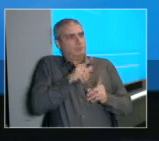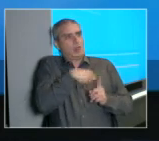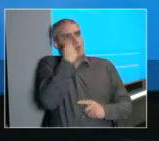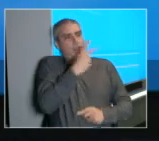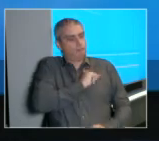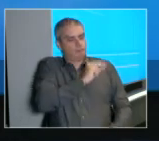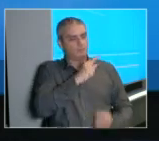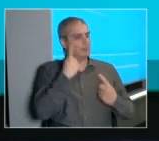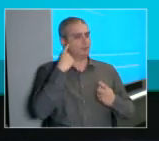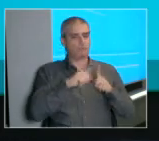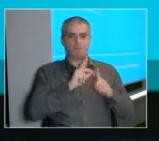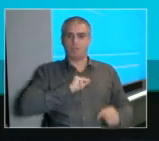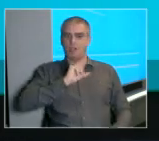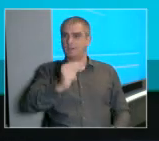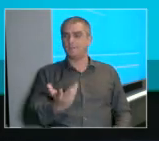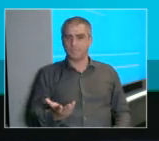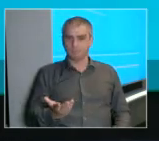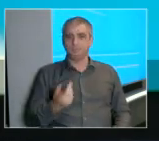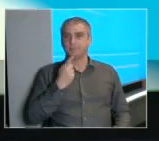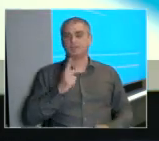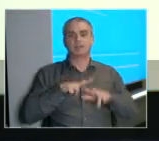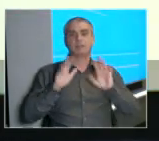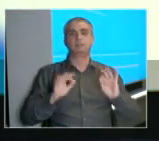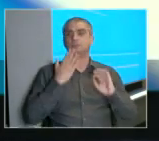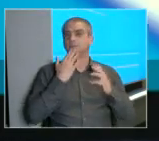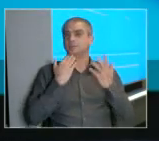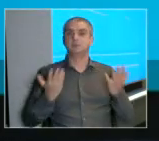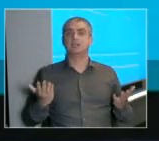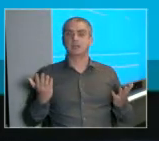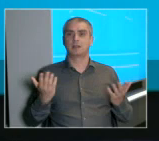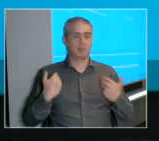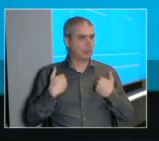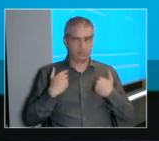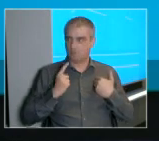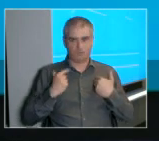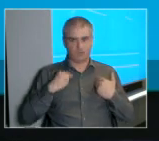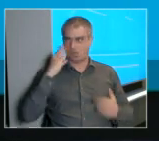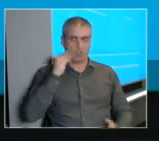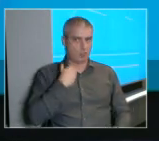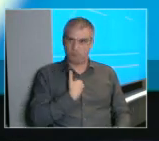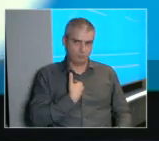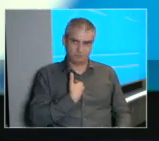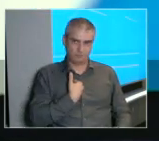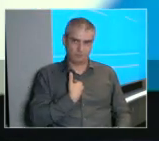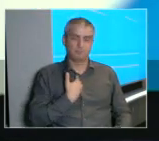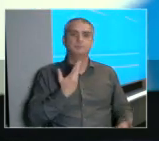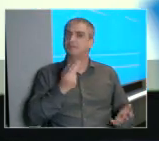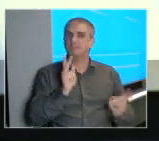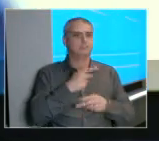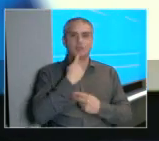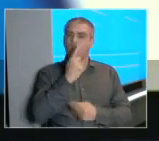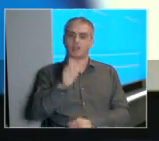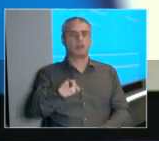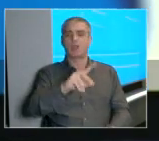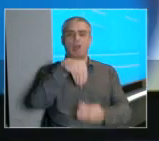כמוהם, שלא נשמע כמוהם, וזו המציאות הישראלית. עכשיו, אני אישית לא מבסוטה ממנה, כן? אבל אתה לא יכול להגיד